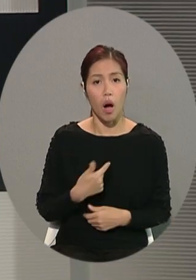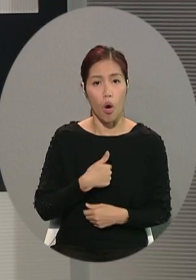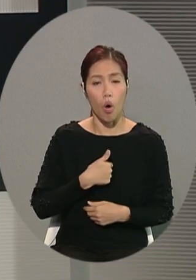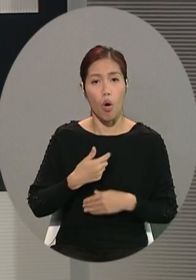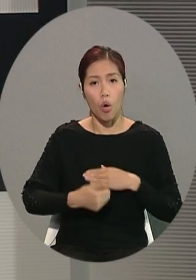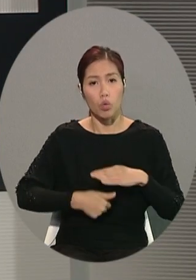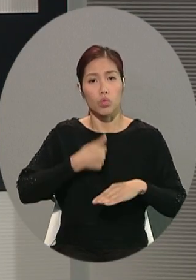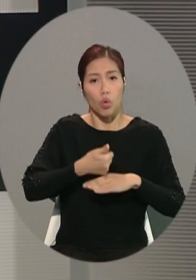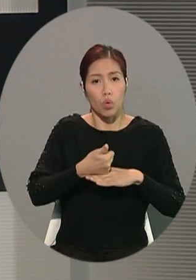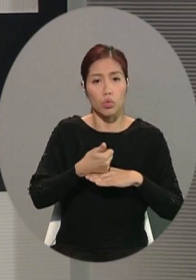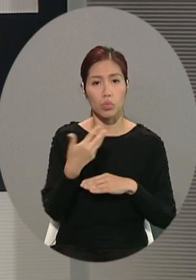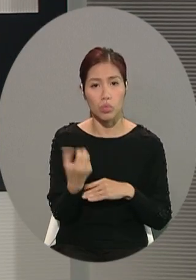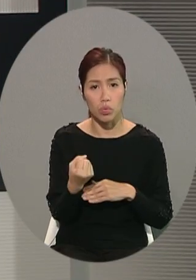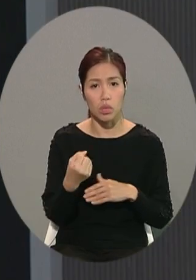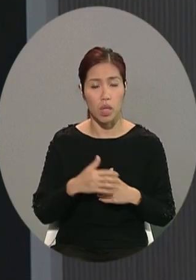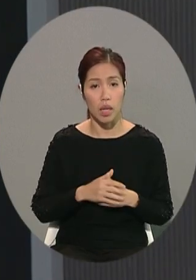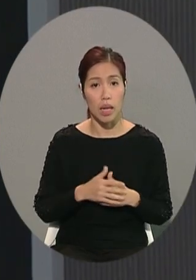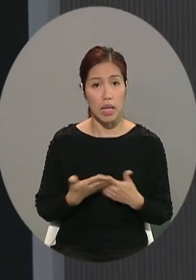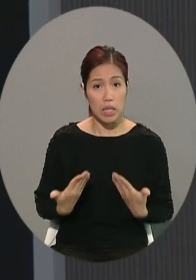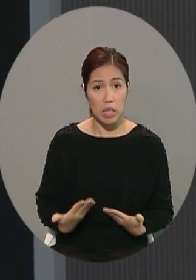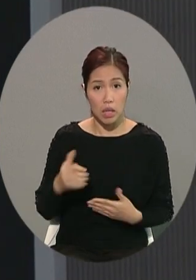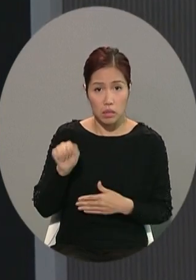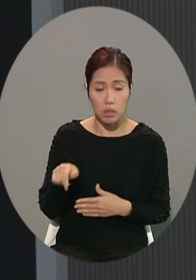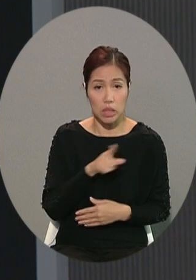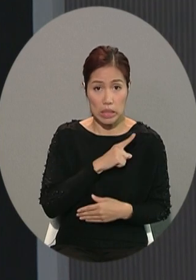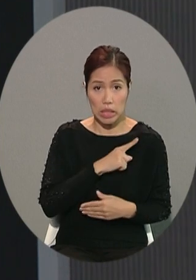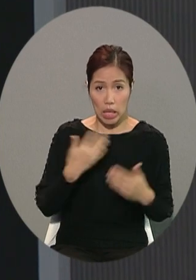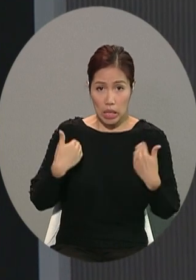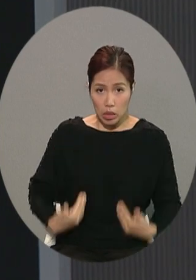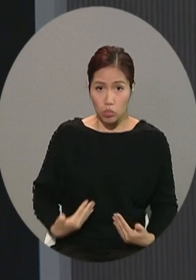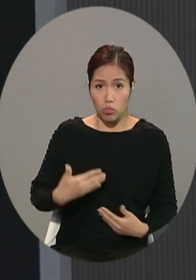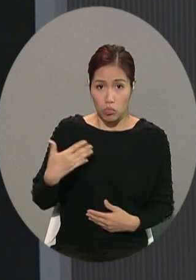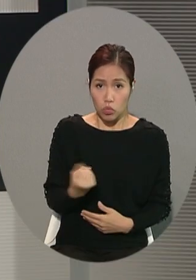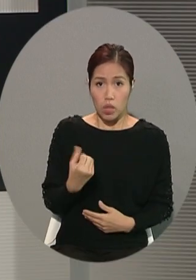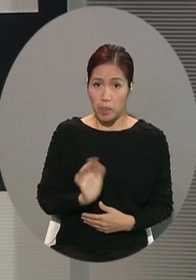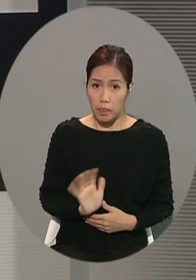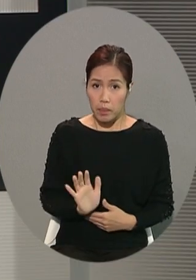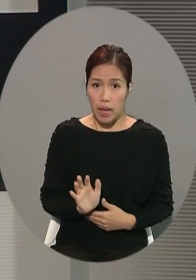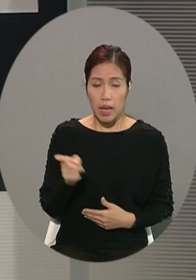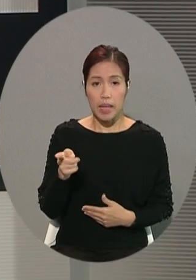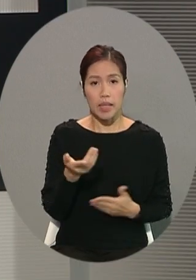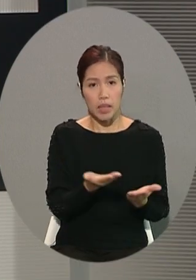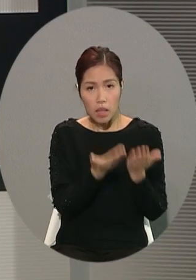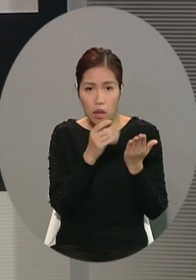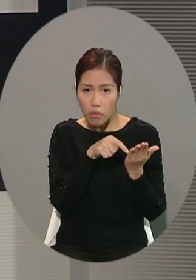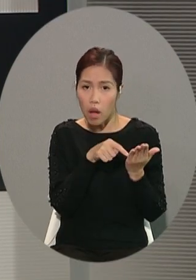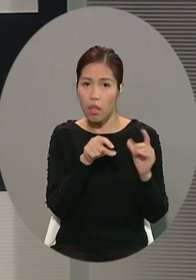做主席。 即係而家你承認你自己而家唔係現任主席？ 你睇翻原文你就會知